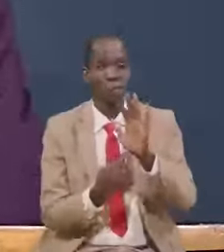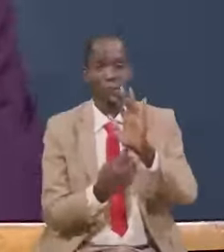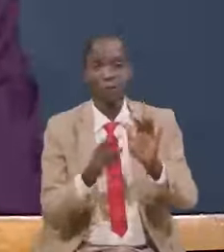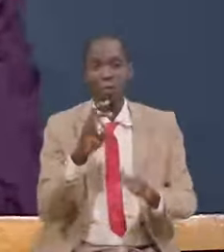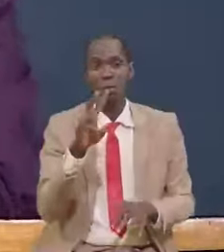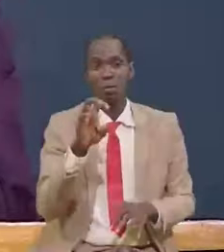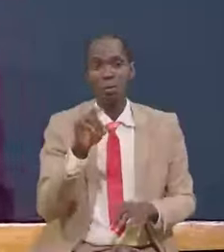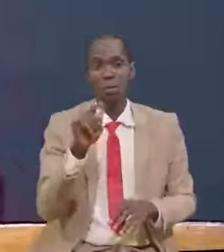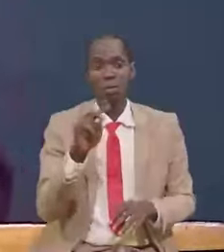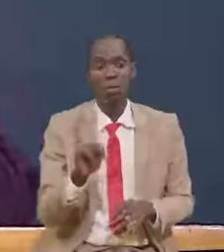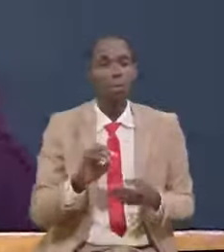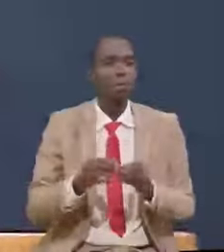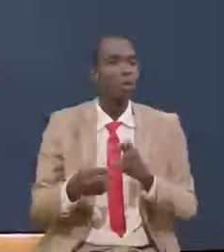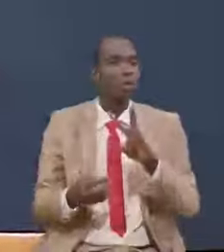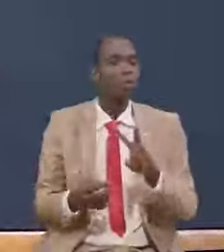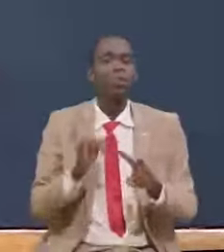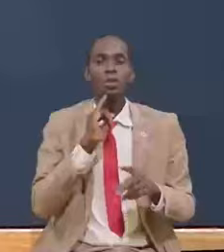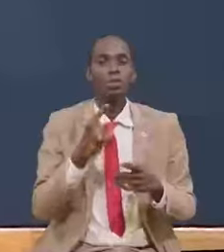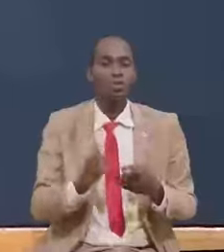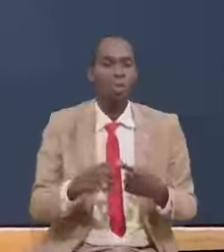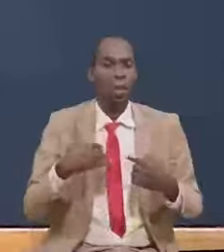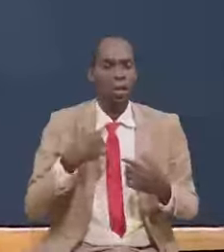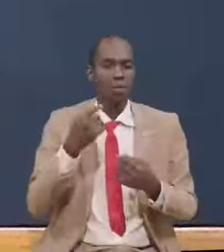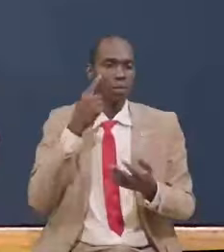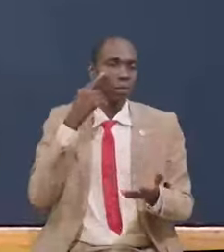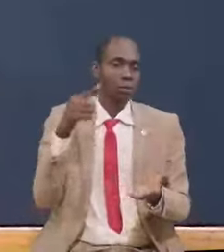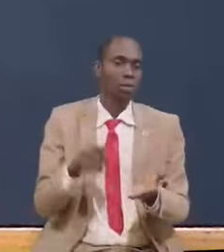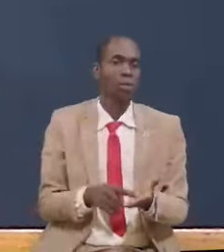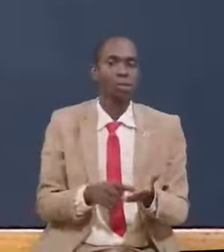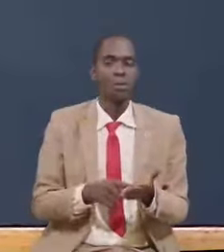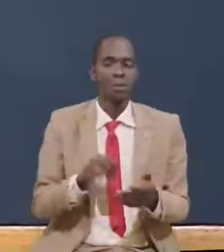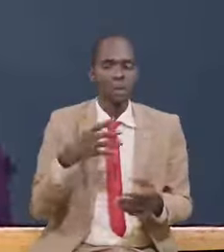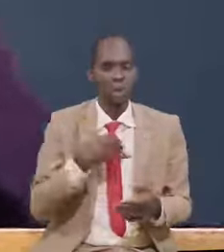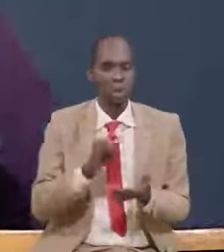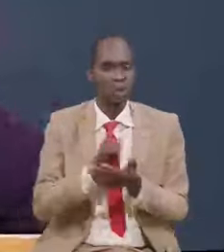Mais une autre chose pour toi, c'est d'avoir la reconnaissance. Elle a reconnu